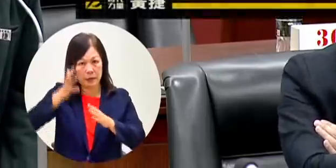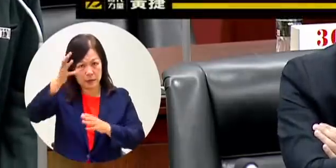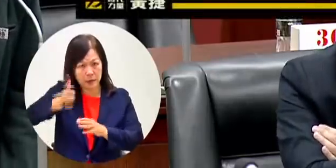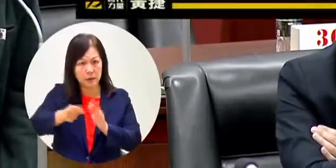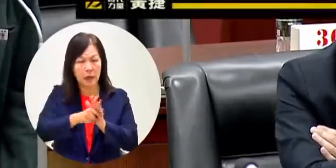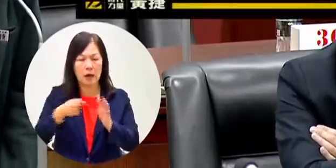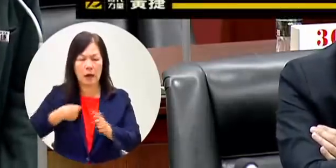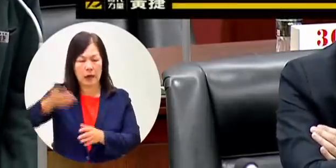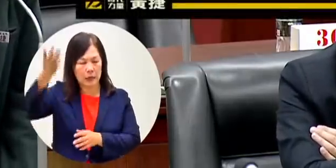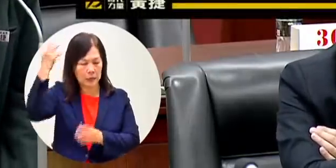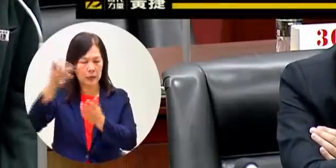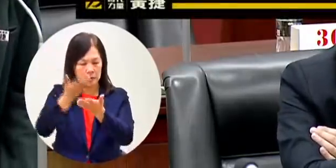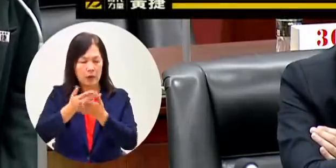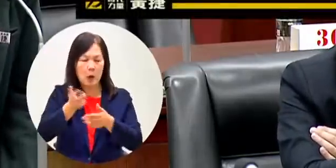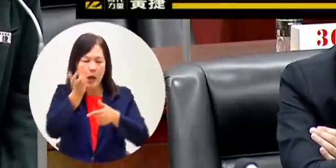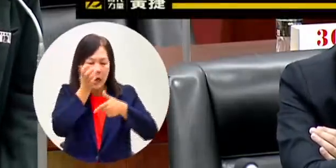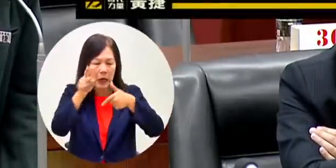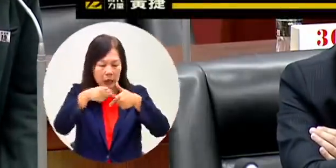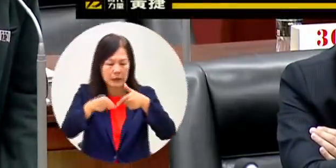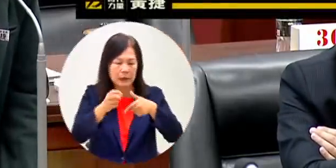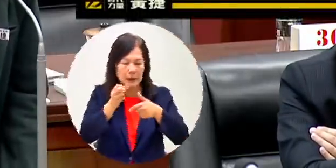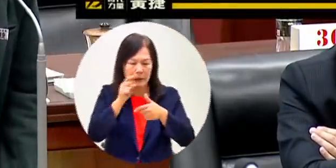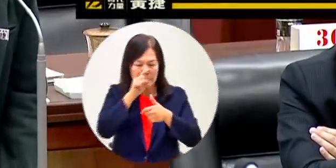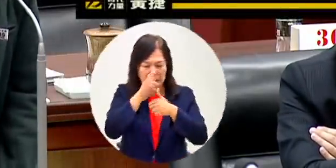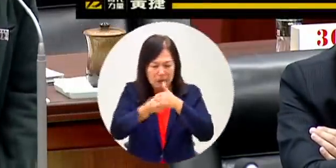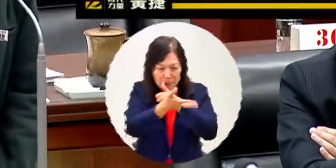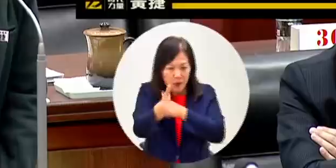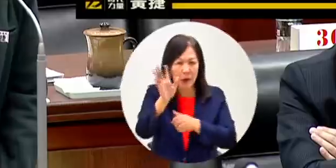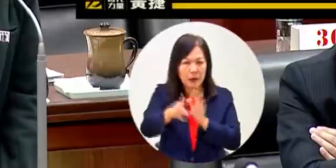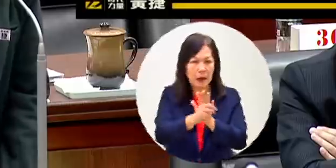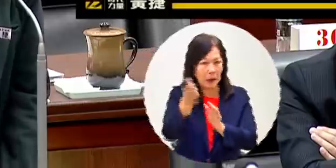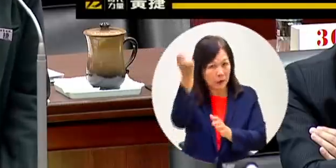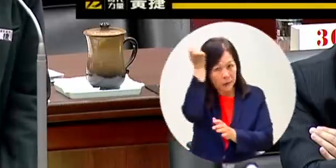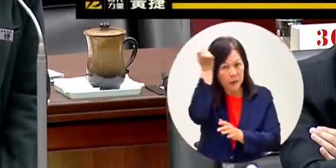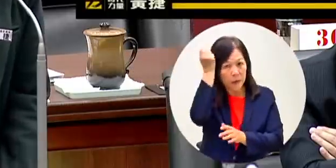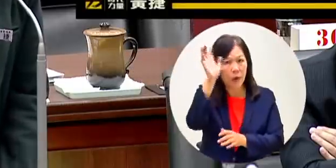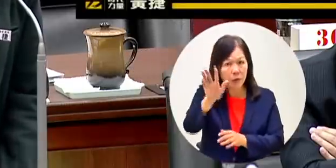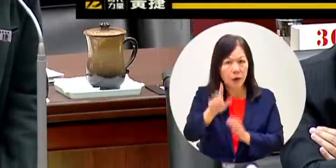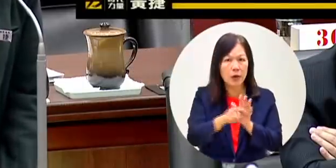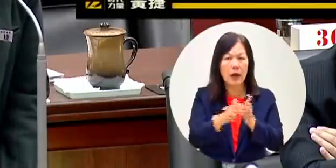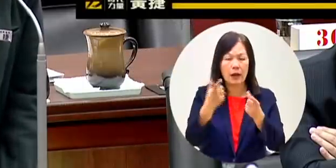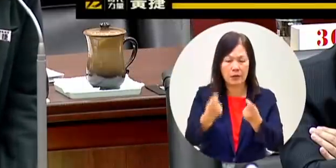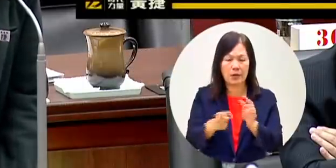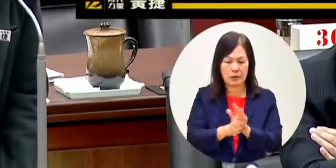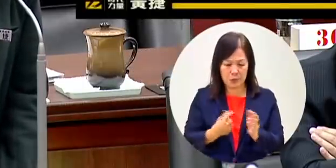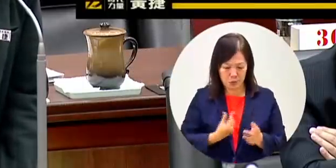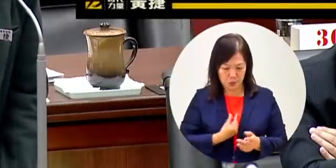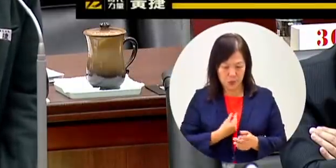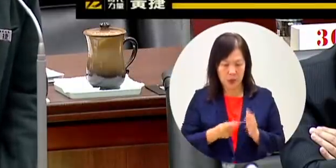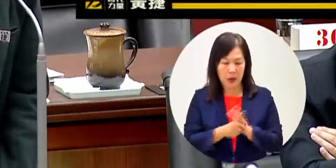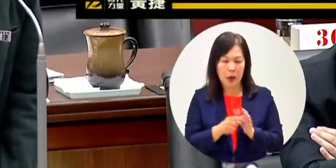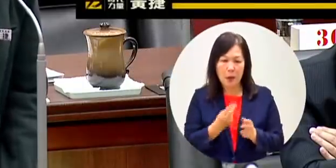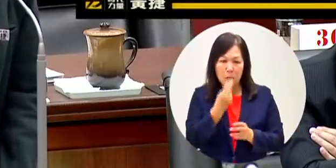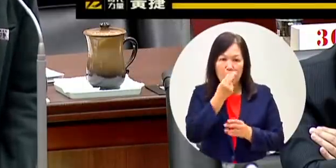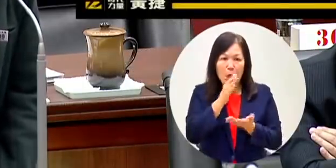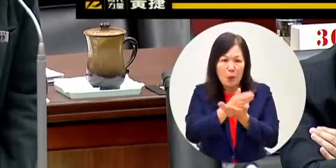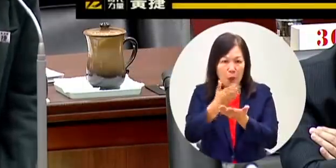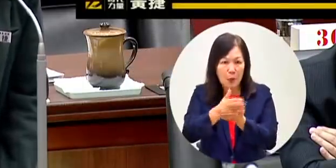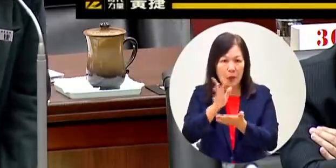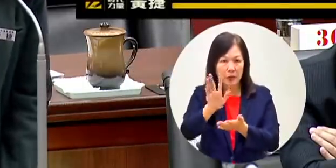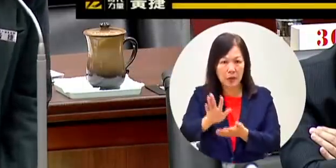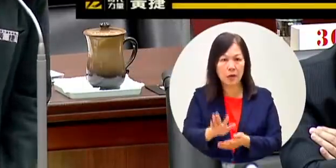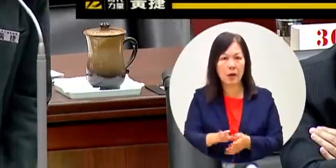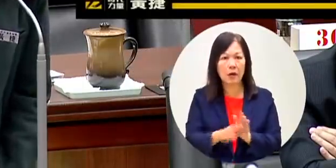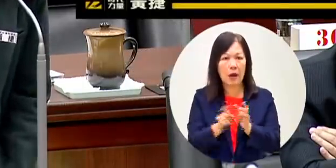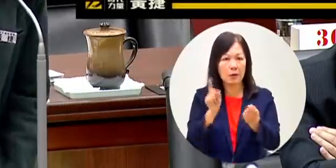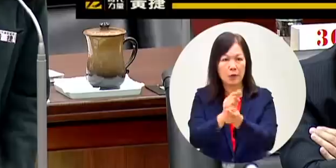所苦，然后也看到市长身上其实也有佩戴小型的空气清净机，这个代表市长对于高雄的空污应该也是非常有感